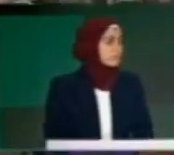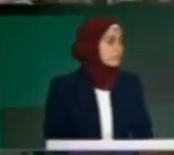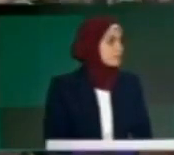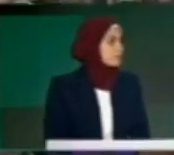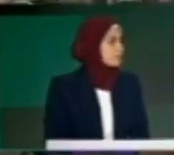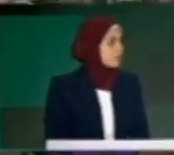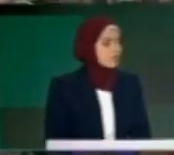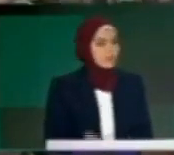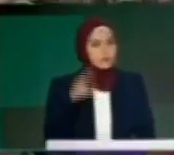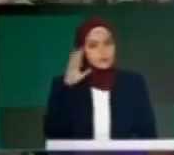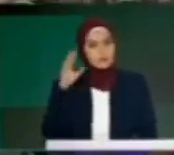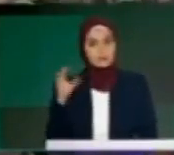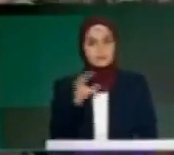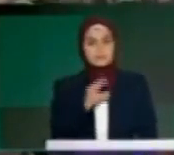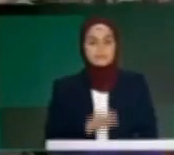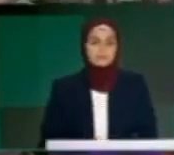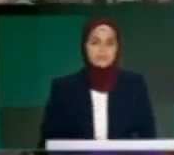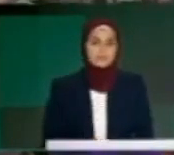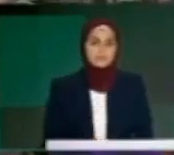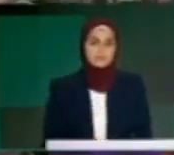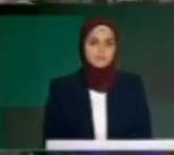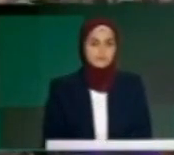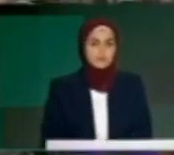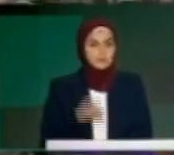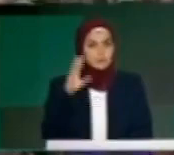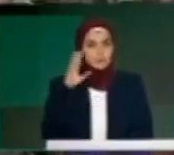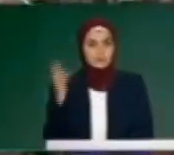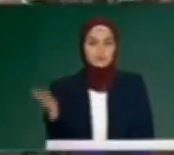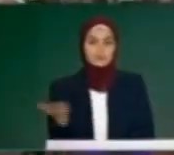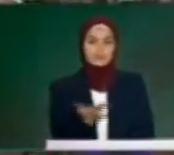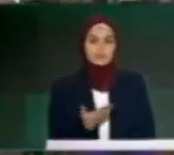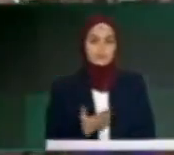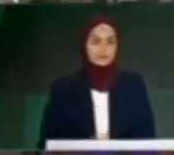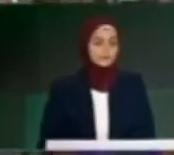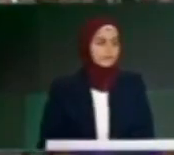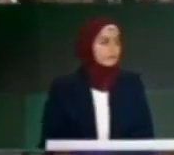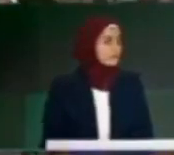الرئيس عبد الفتاح السيسي شكرا استاذه الحضور